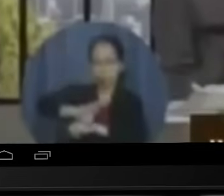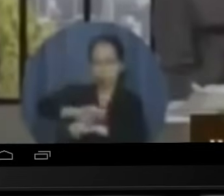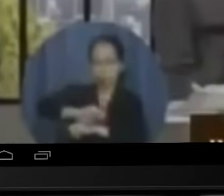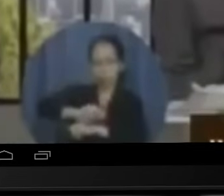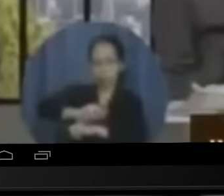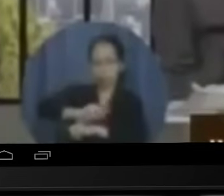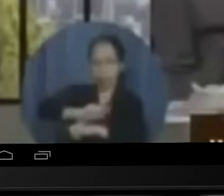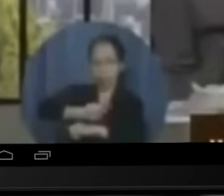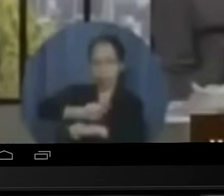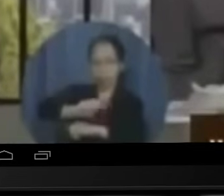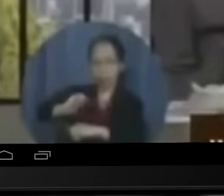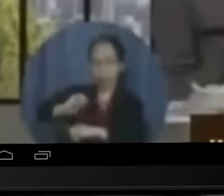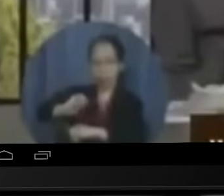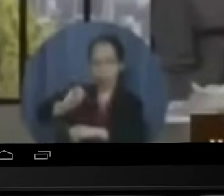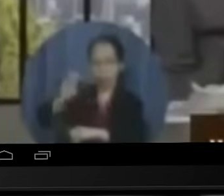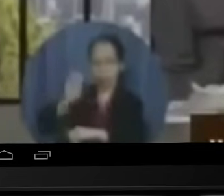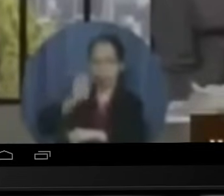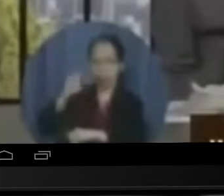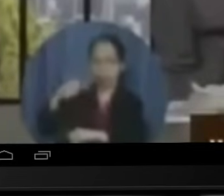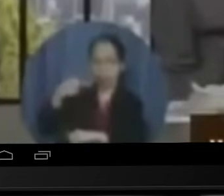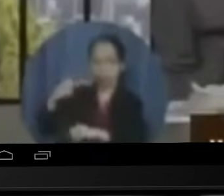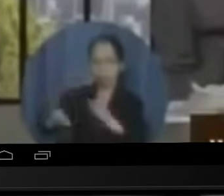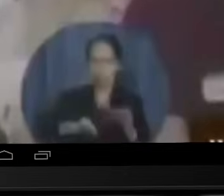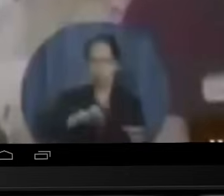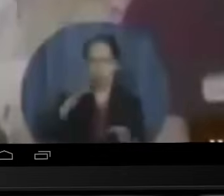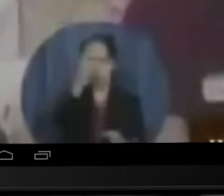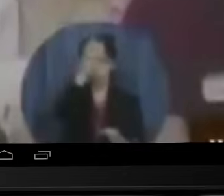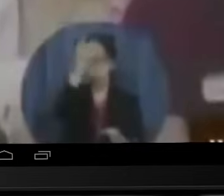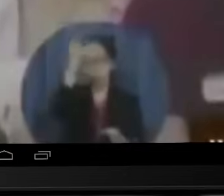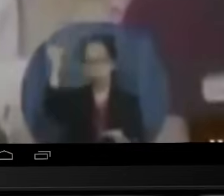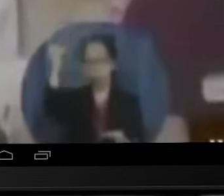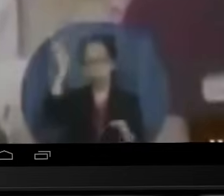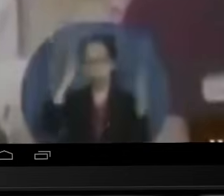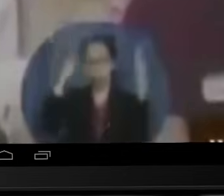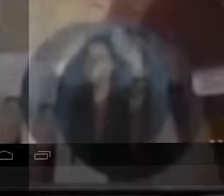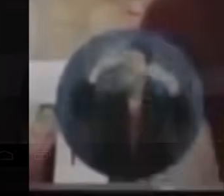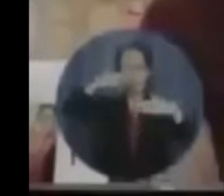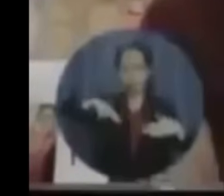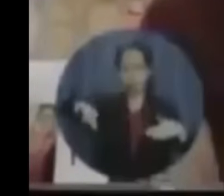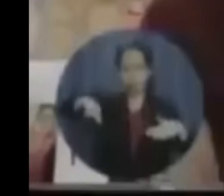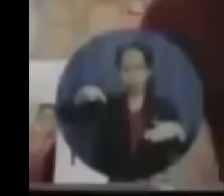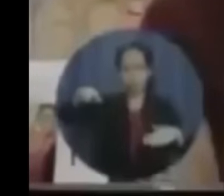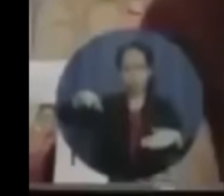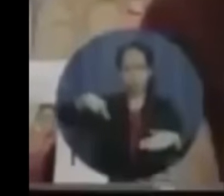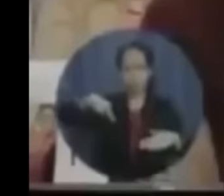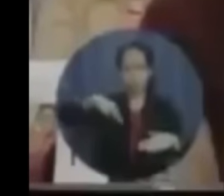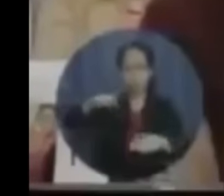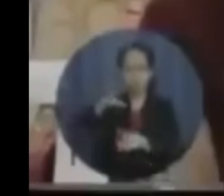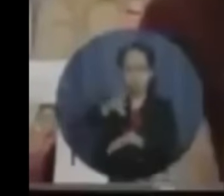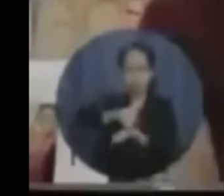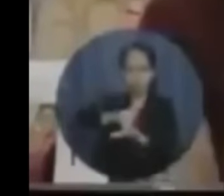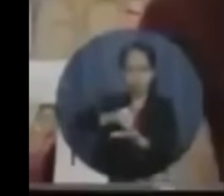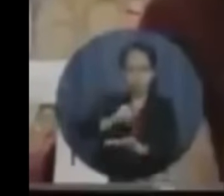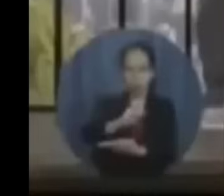Papa sa Roma, ang 666. Namana ni Manalo yun. No? Yun ngayon